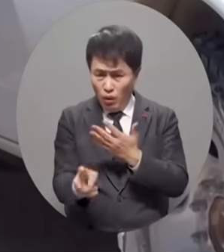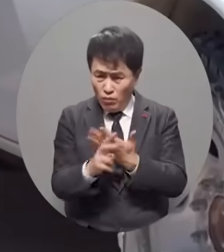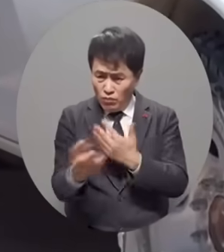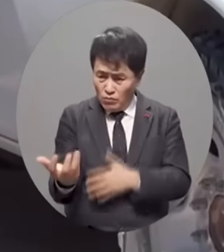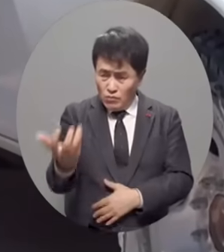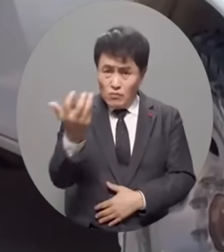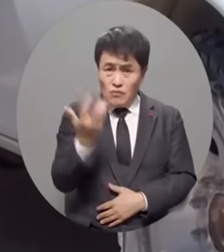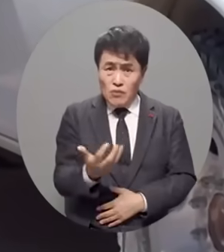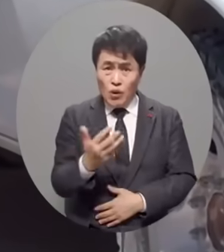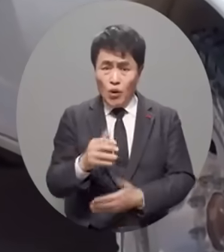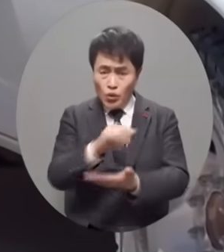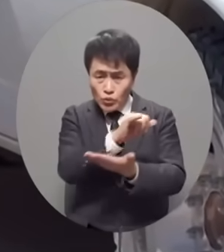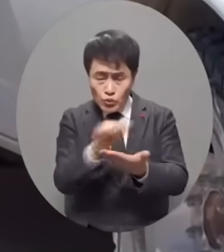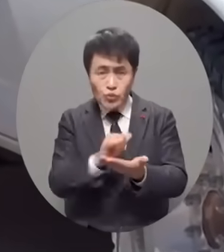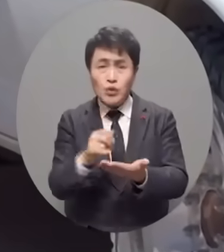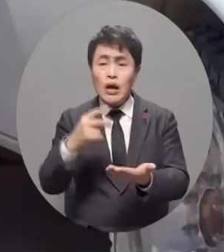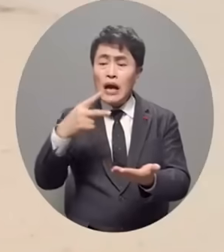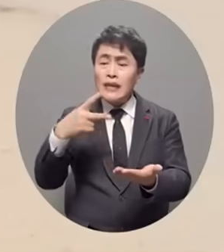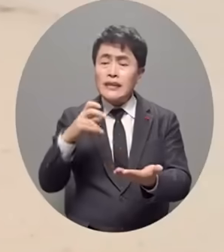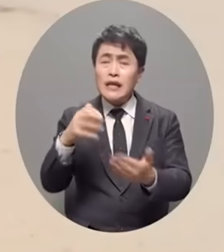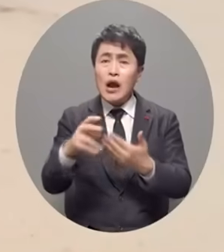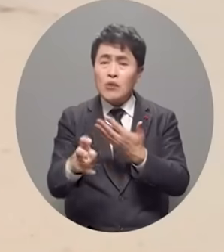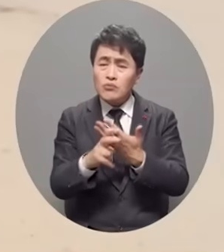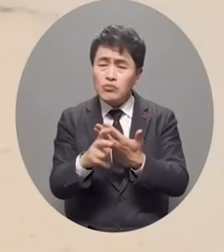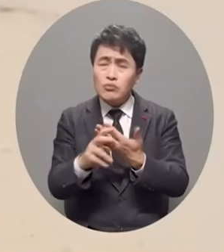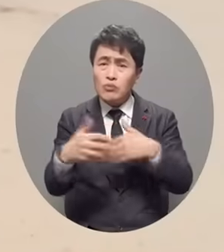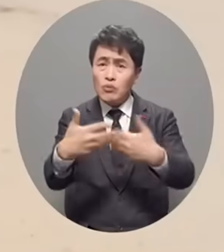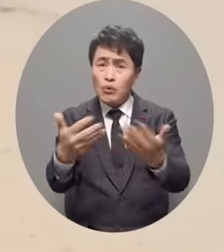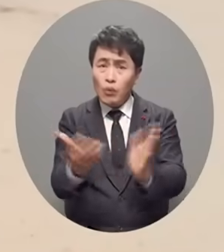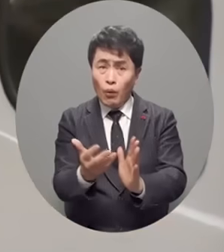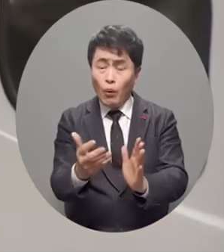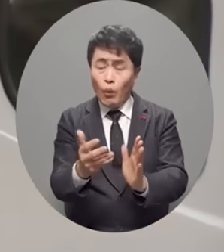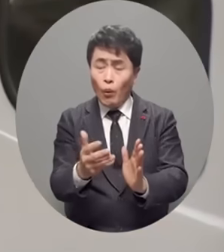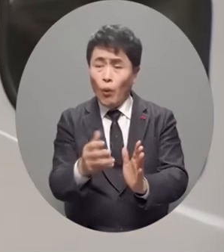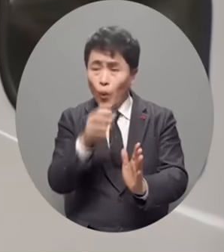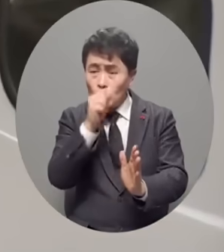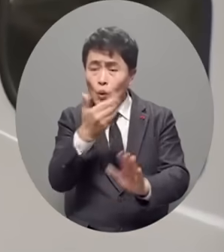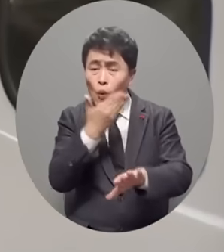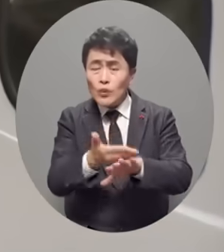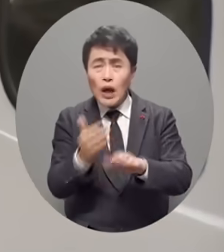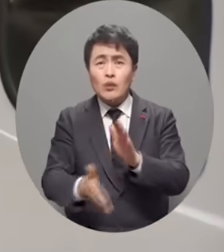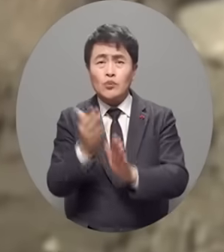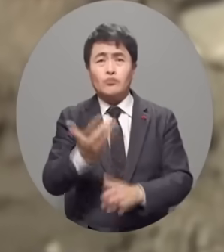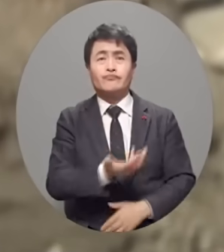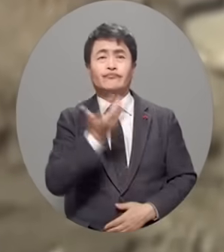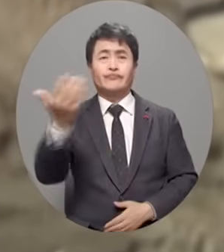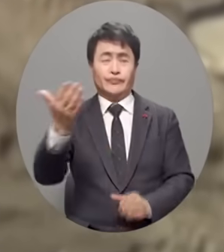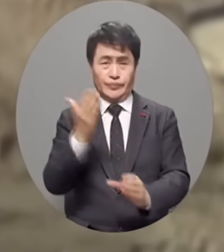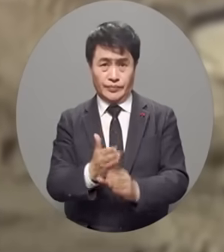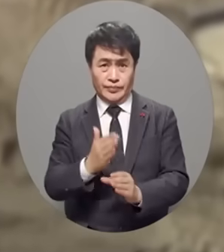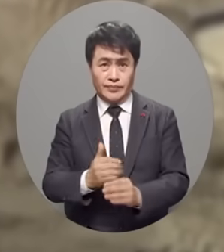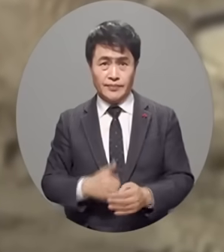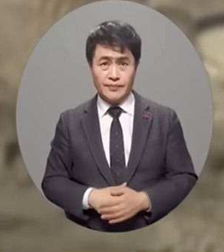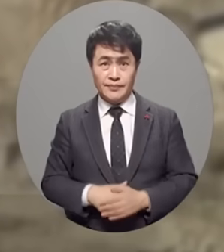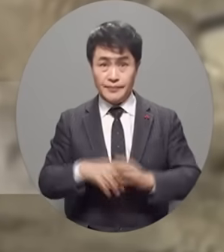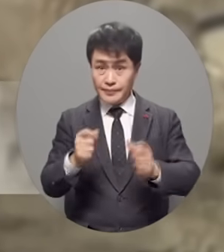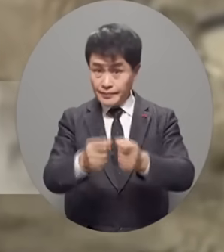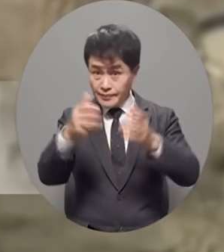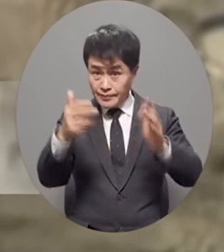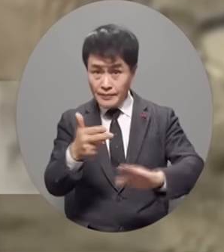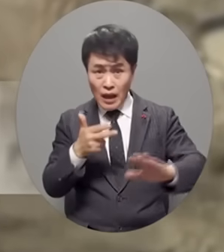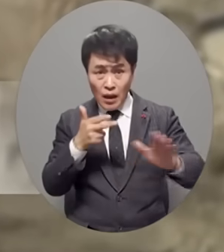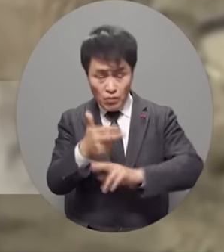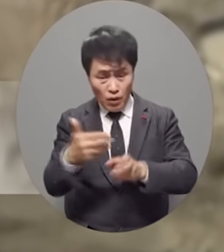입국자들을 뉴욕이나 시카고 등 불법 이민자들에게 포용적인 동부의 다른 도시로 이송하고 있습니다. 그동안 버스로